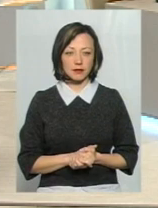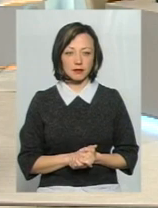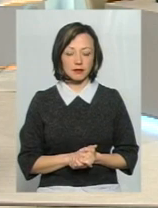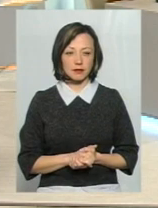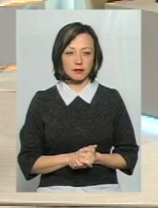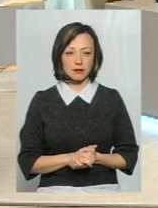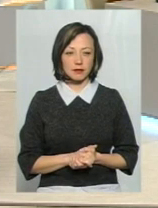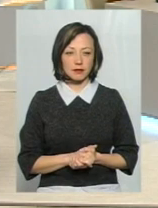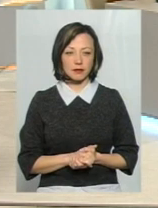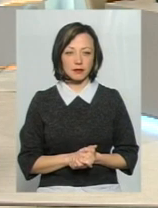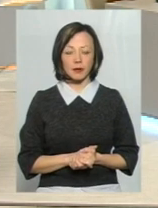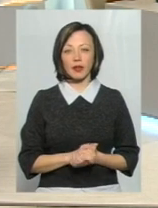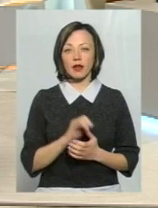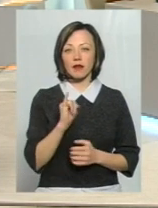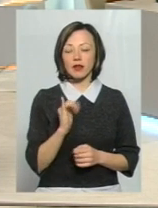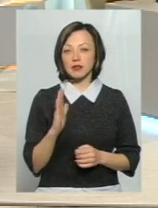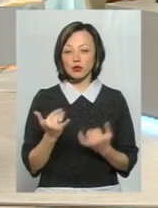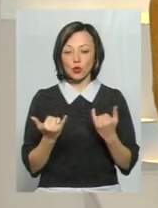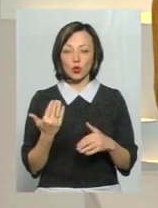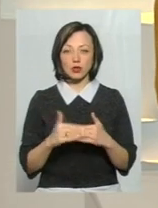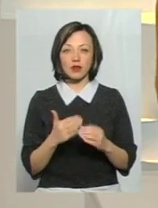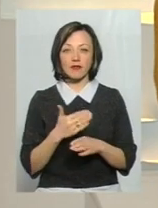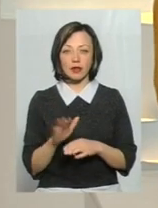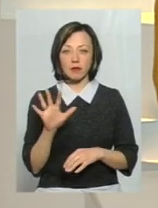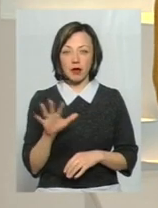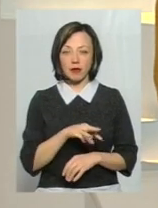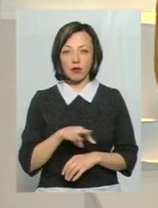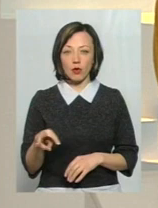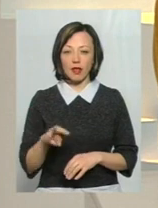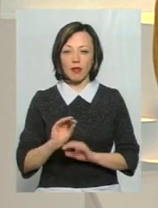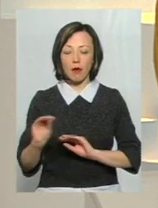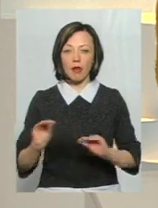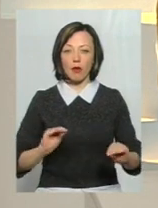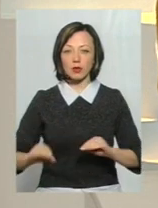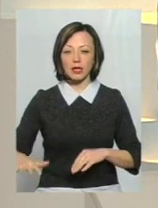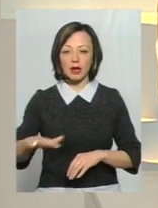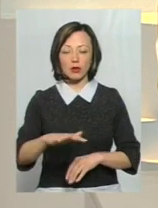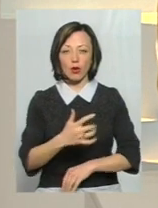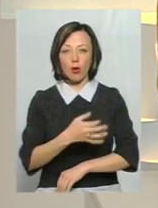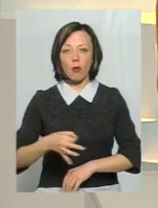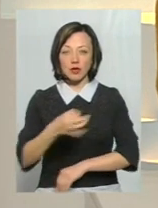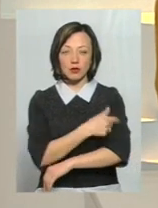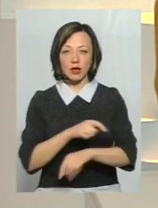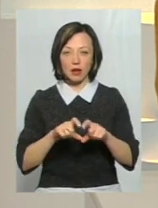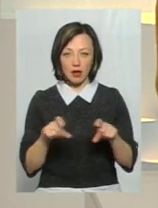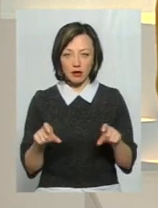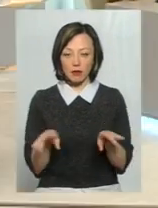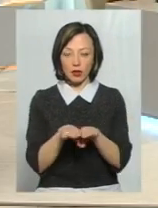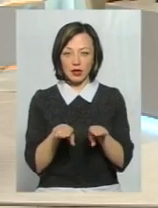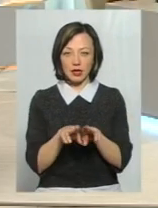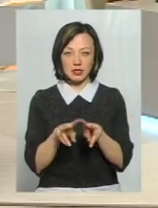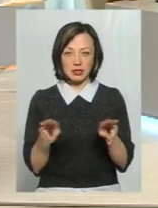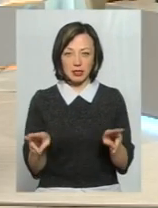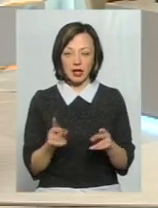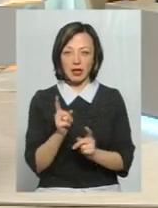Іване Васильовичу, от сьогодні вже виділили, так, 5 мільйонів на благоустрій території обласної лікарні. Для порівняння, стільки ж на